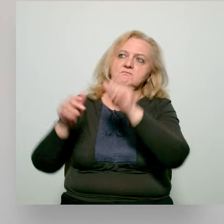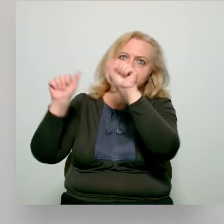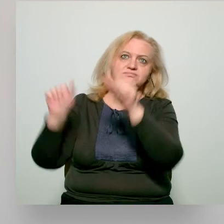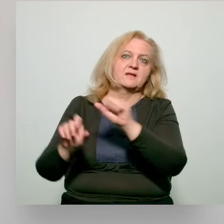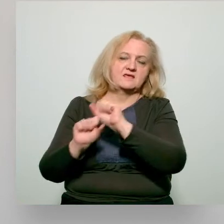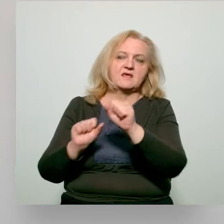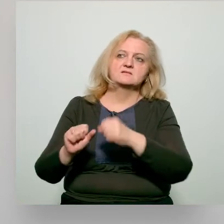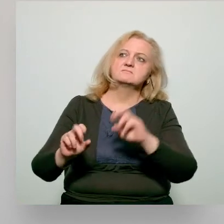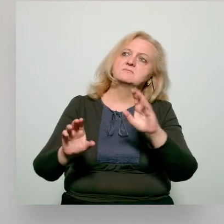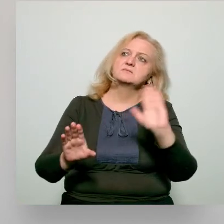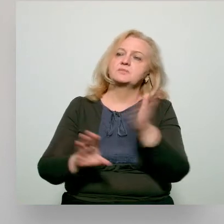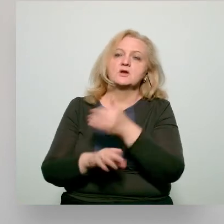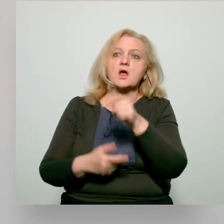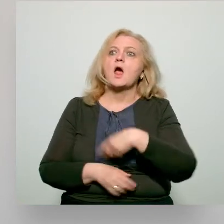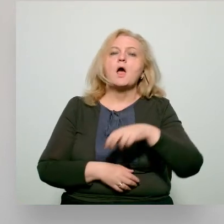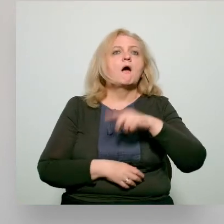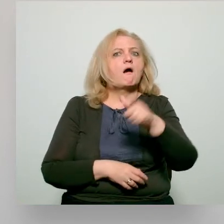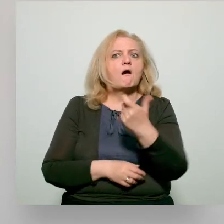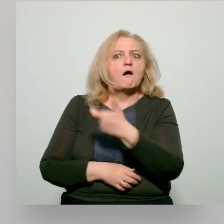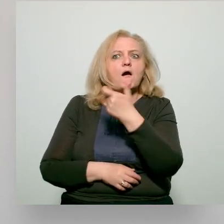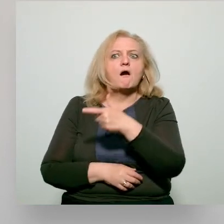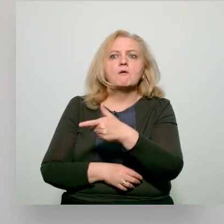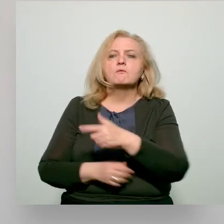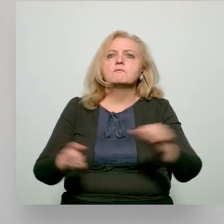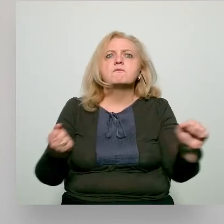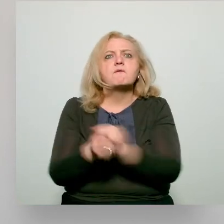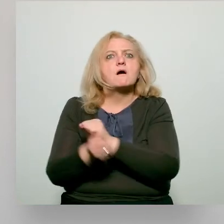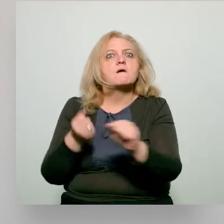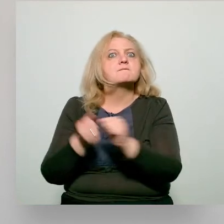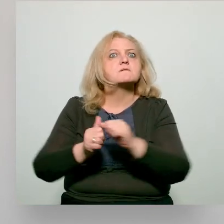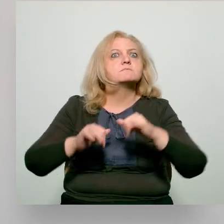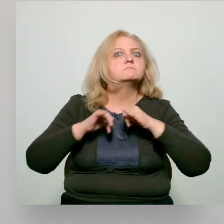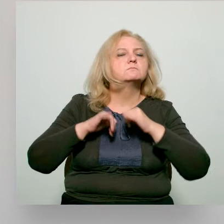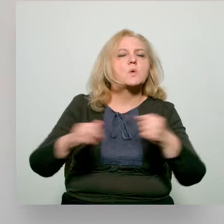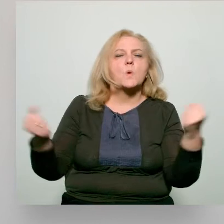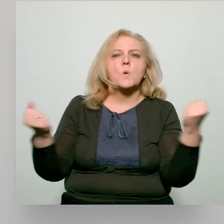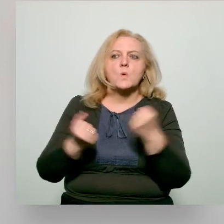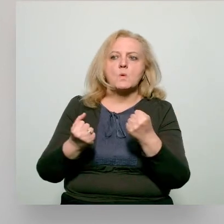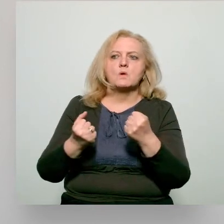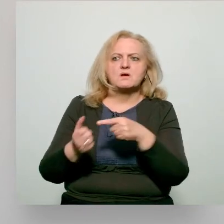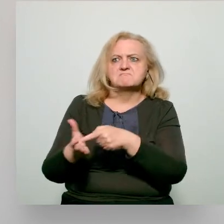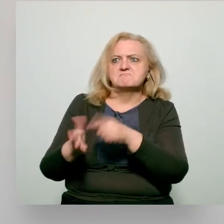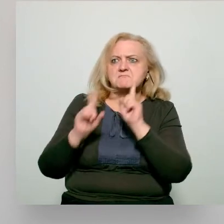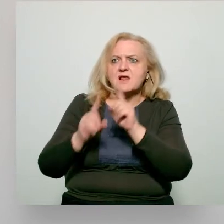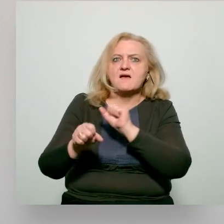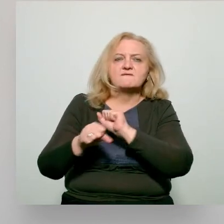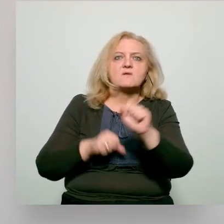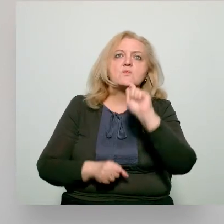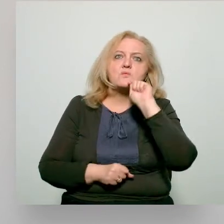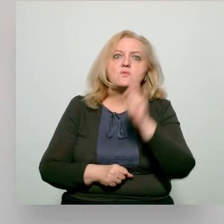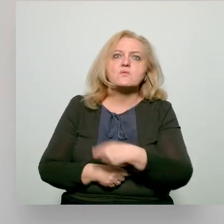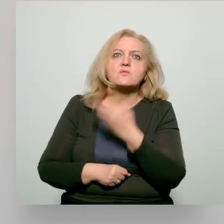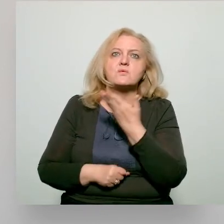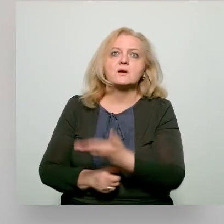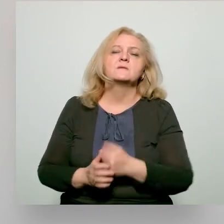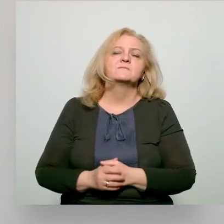poświęceniem broni się i wreszcie stał się ukraiński. Ale tu znów nic nie dzieje